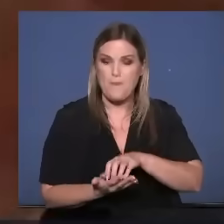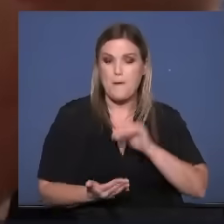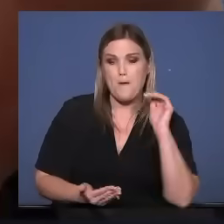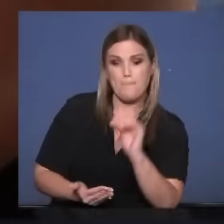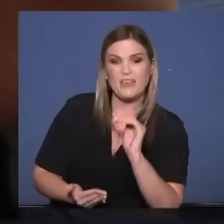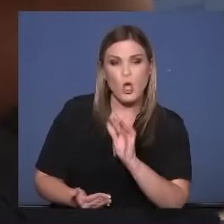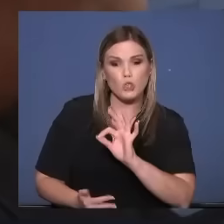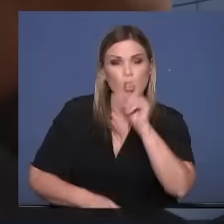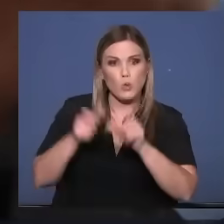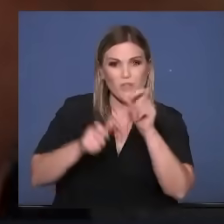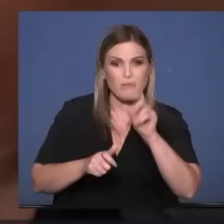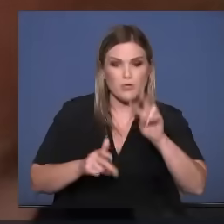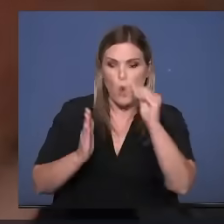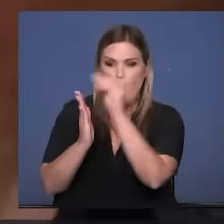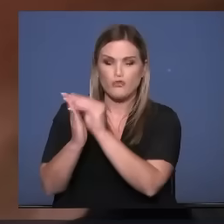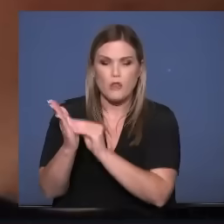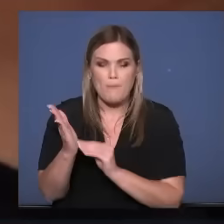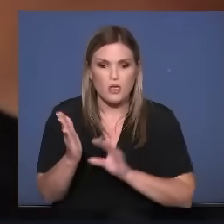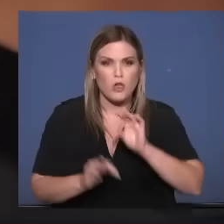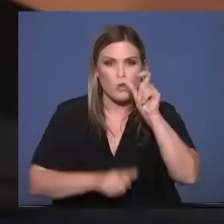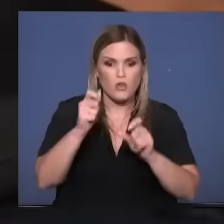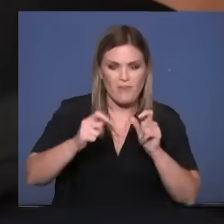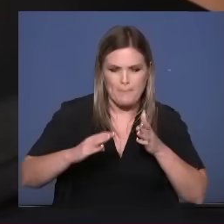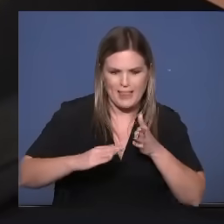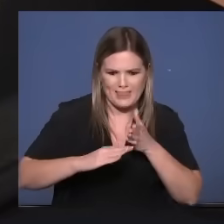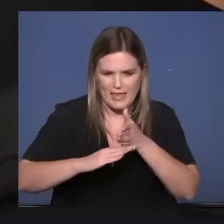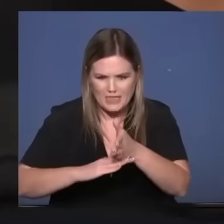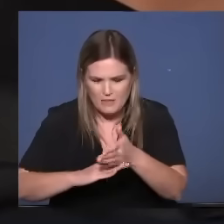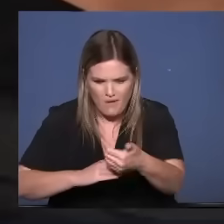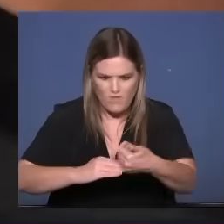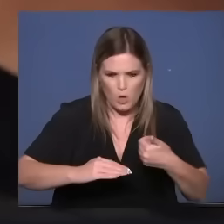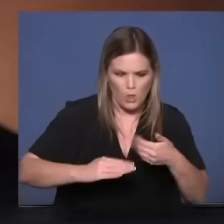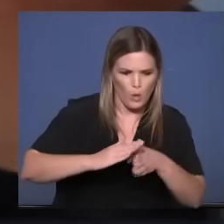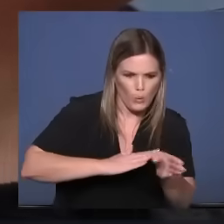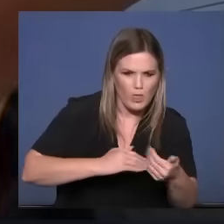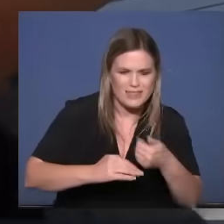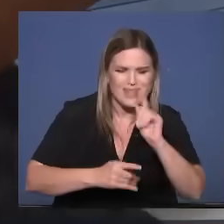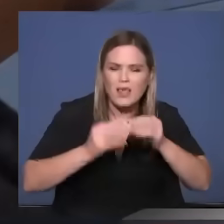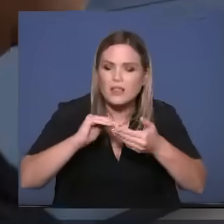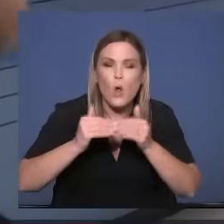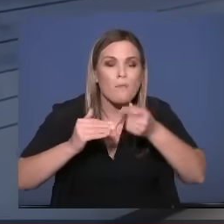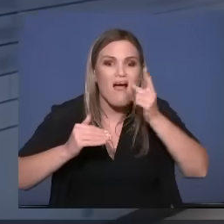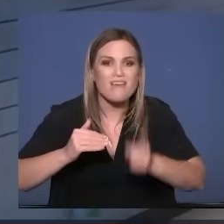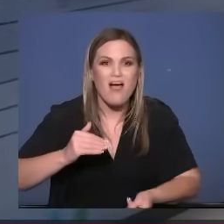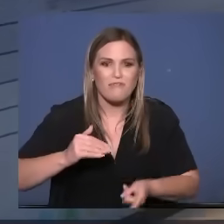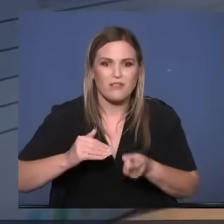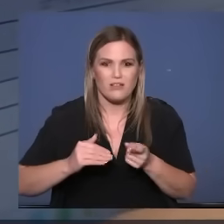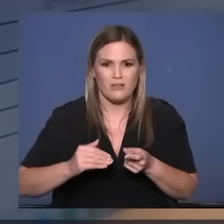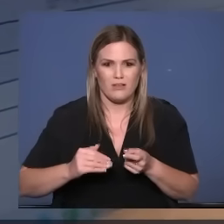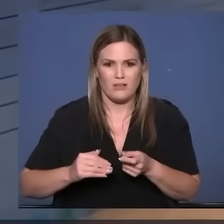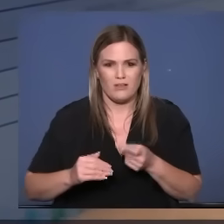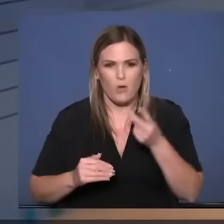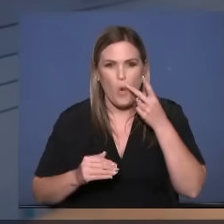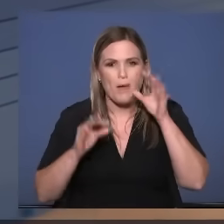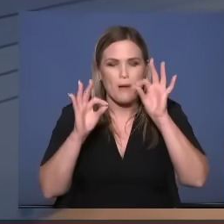התושבים שנכנסים ויוצאים בעצם כל מי שנכנס צריך לטיים את זה ברור ברור לא רק להיכנס תראה למשל יש אחת הנרקיס